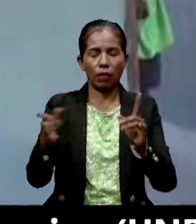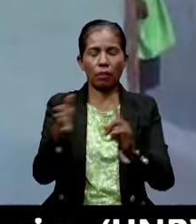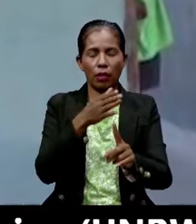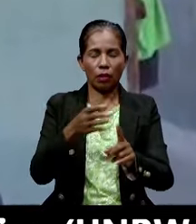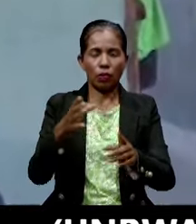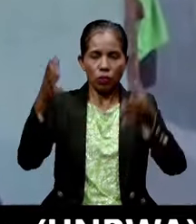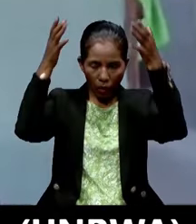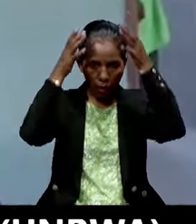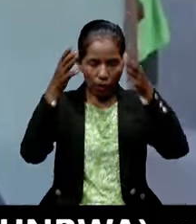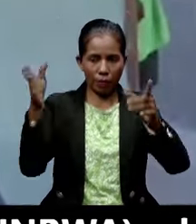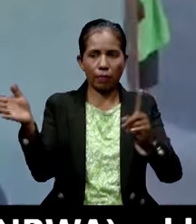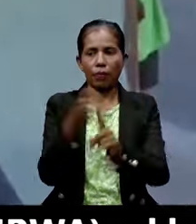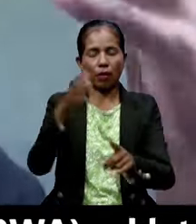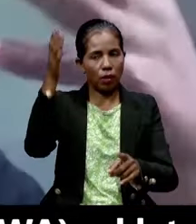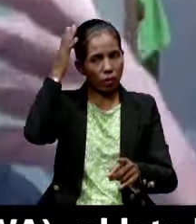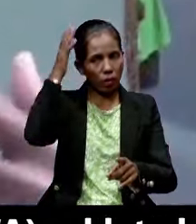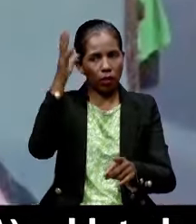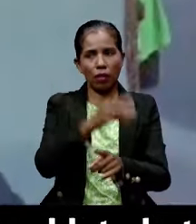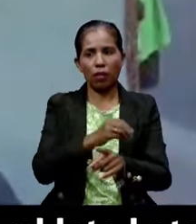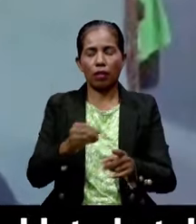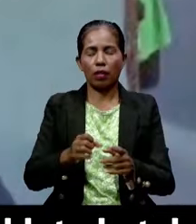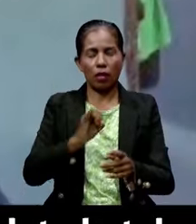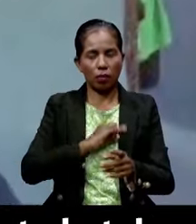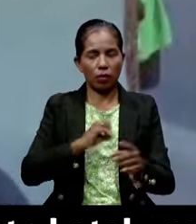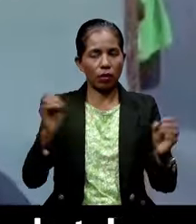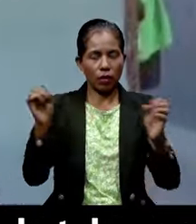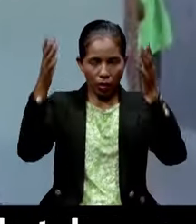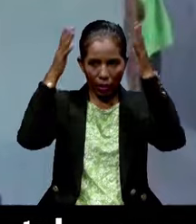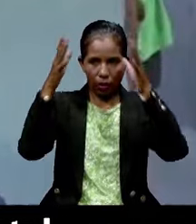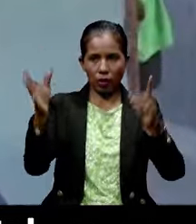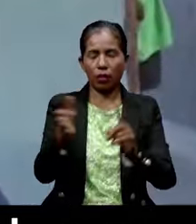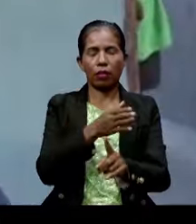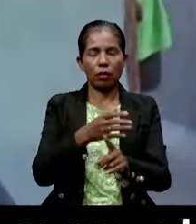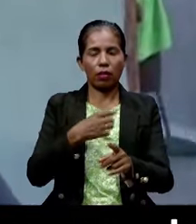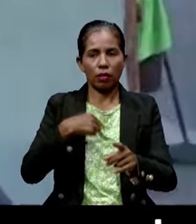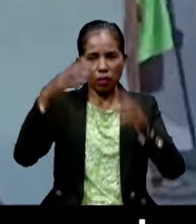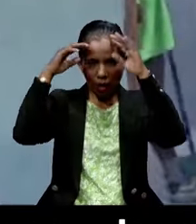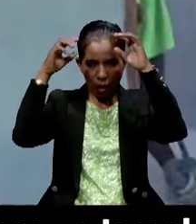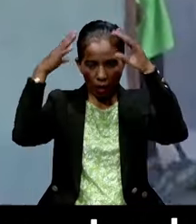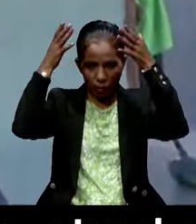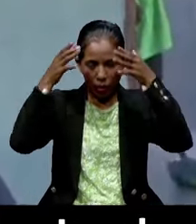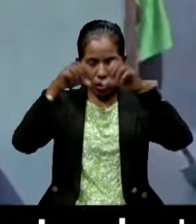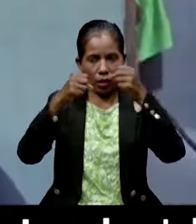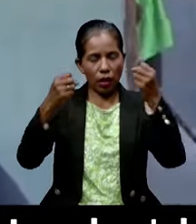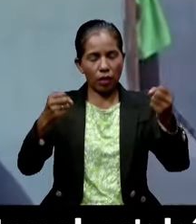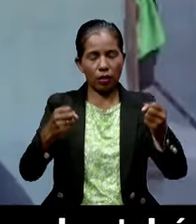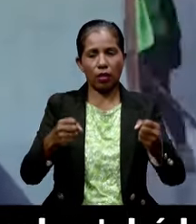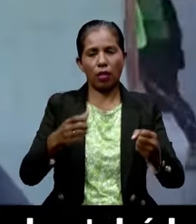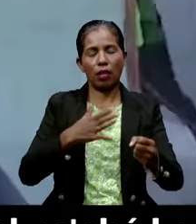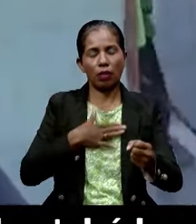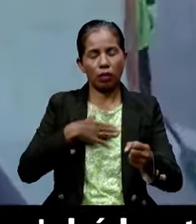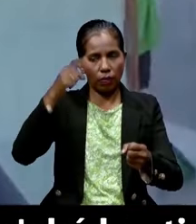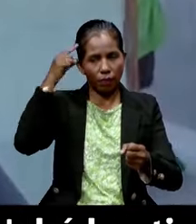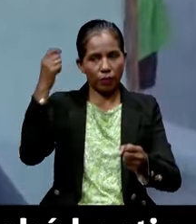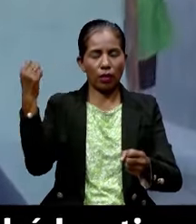ine hone kabset ha mos laha sai kabset jantau kabset ine to rahu ni hane ulun lete kabset ine amta tumba ne ma kida